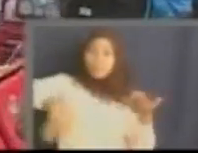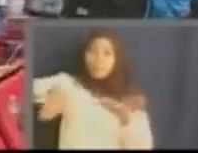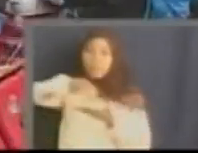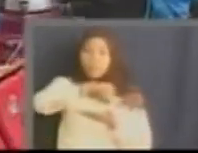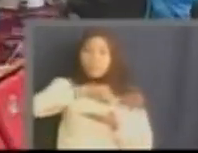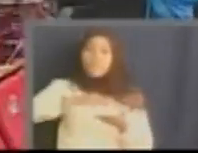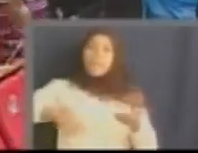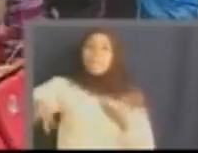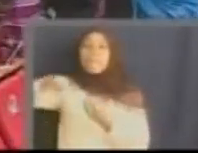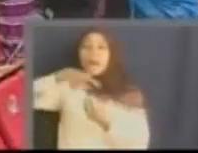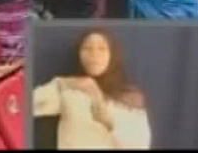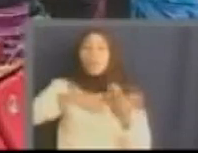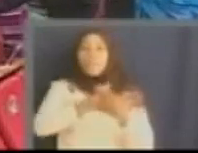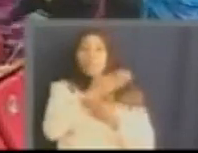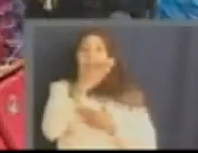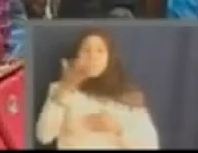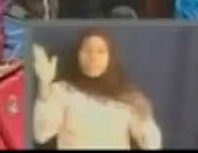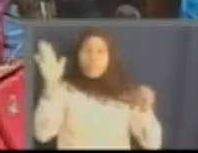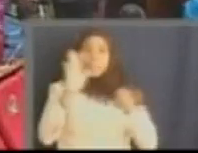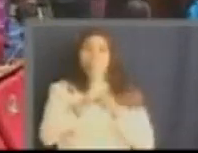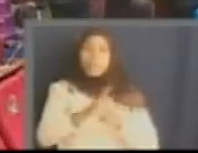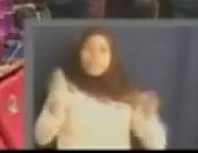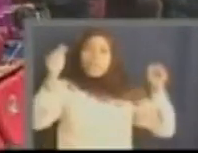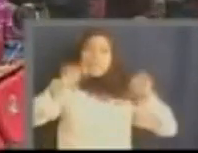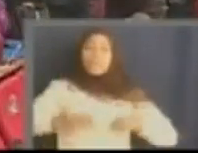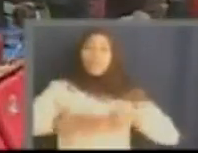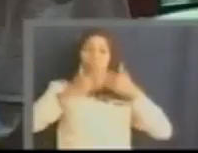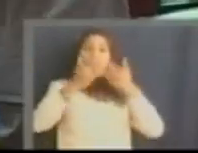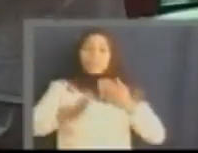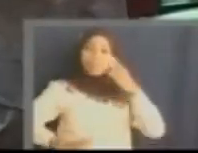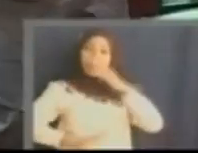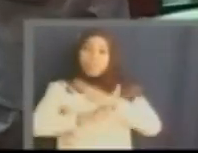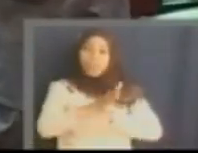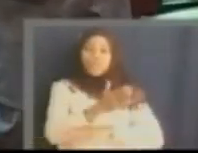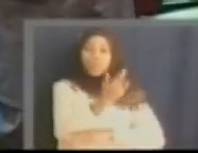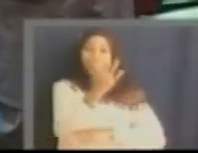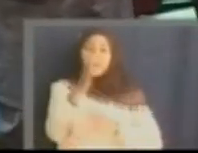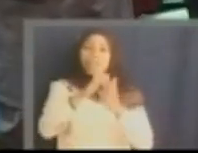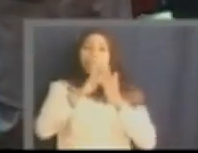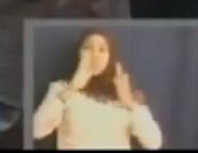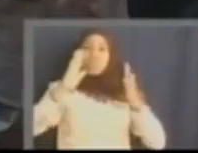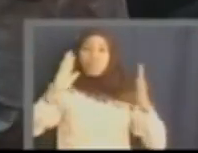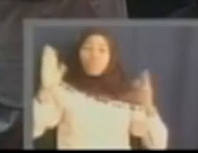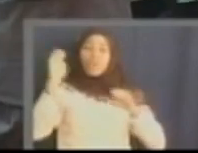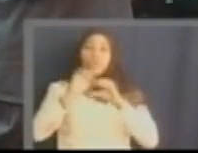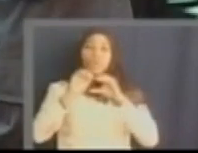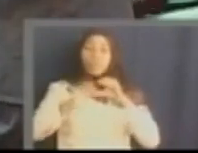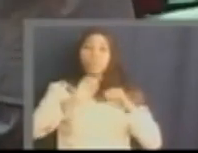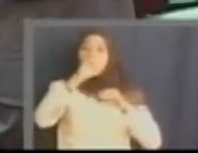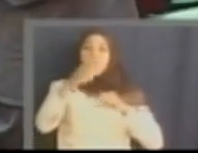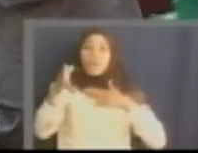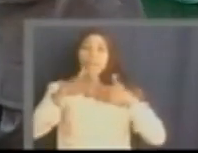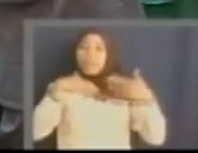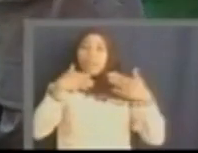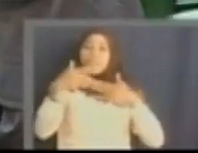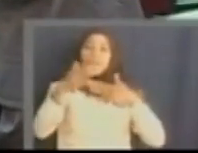mengi ndio leo yalikuwa yanawasilishwa na yamepitishwa kwa idadi kubwa ya wabunge kwamba yafanyiwe marekebisho.